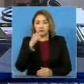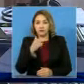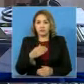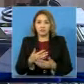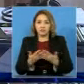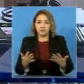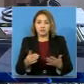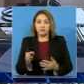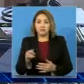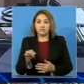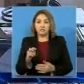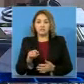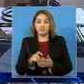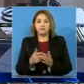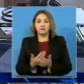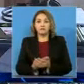несколько